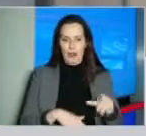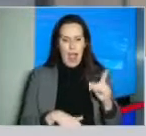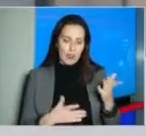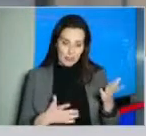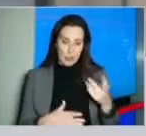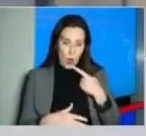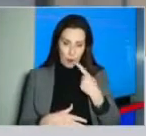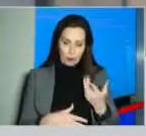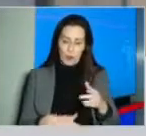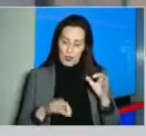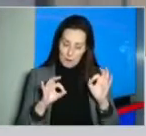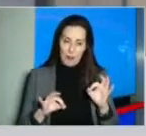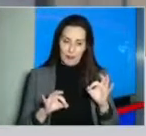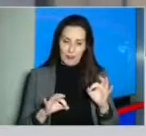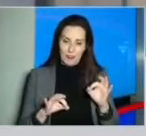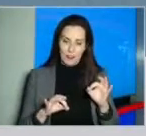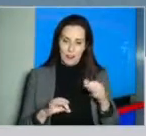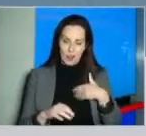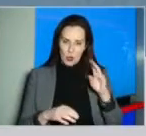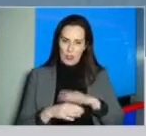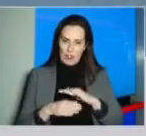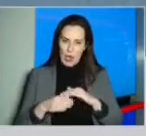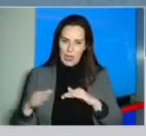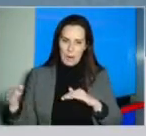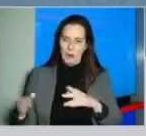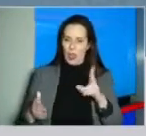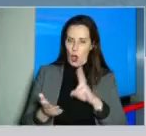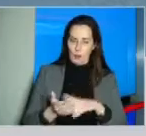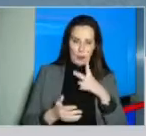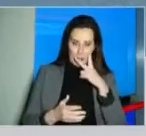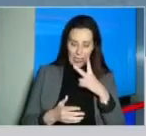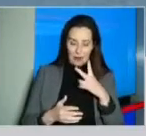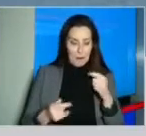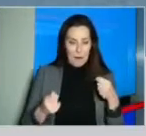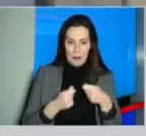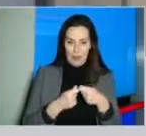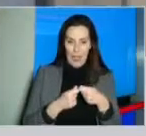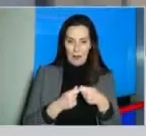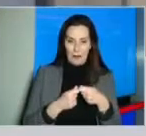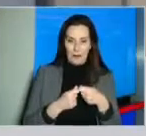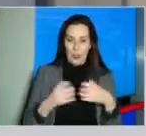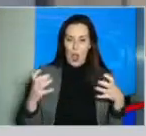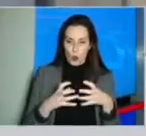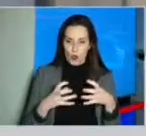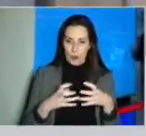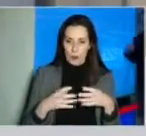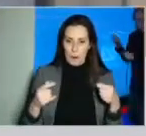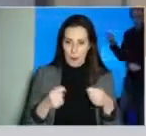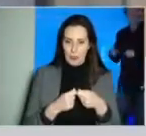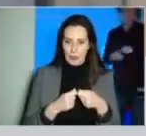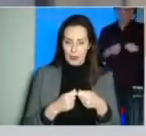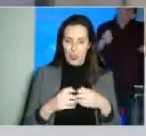ספק שאומרים שבאמת הלכנו ימינה, זה נכון? זה נכון. אם אנחנו מסתכלים מבחינה של הגושים ומבחינה באמת